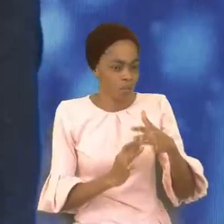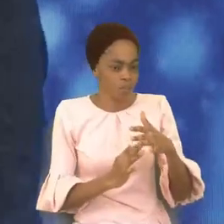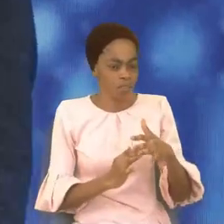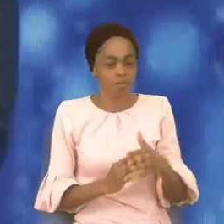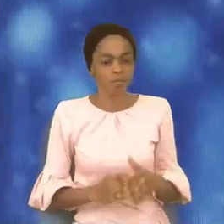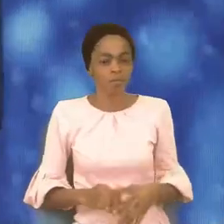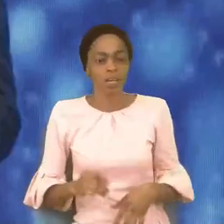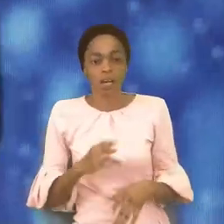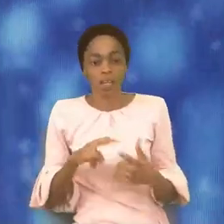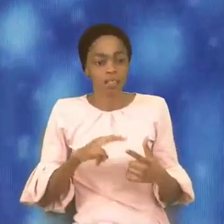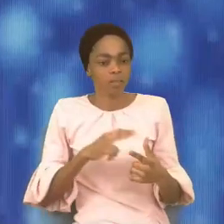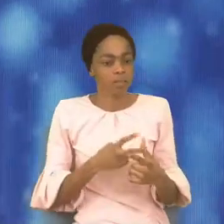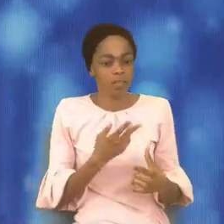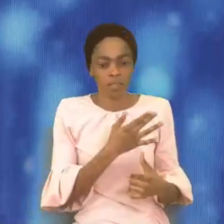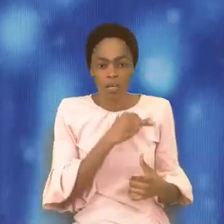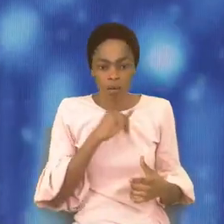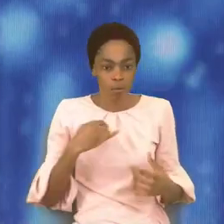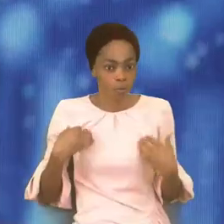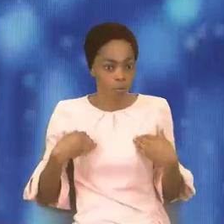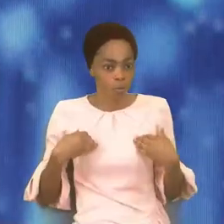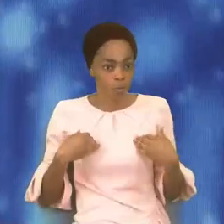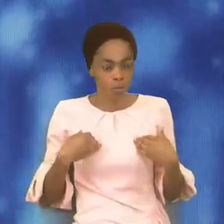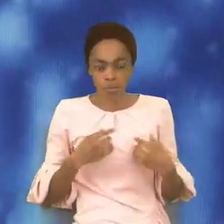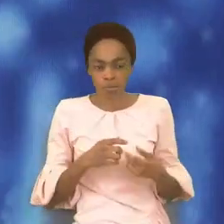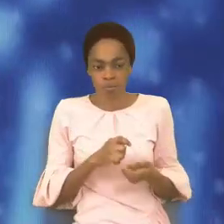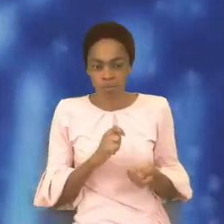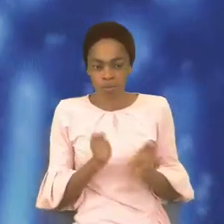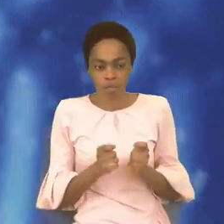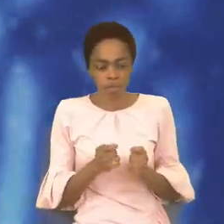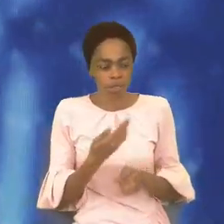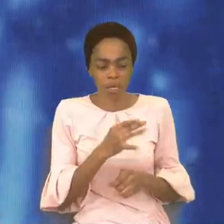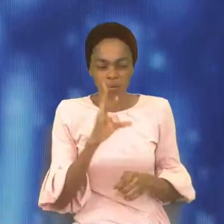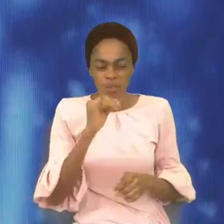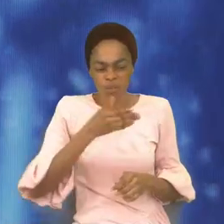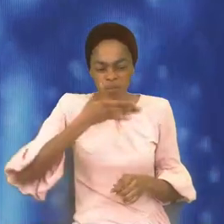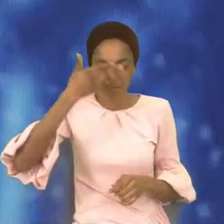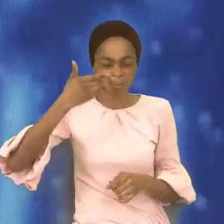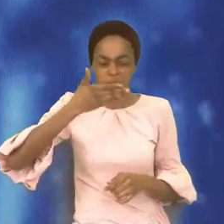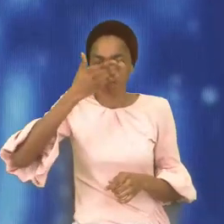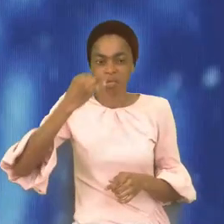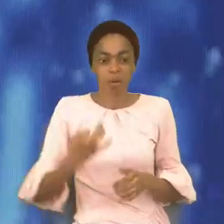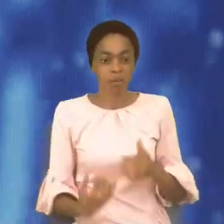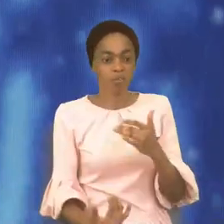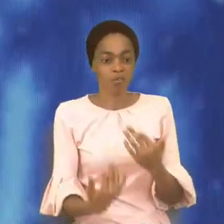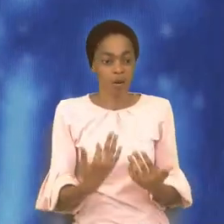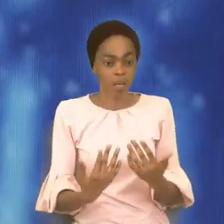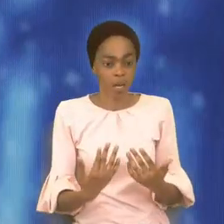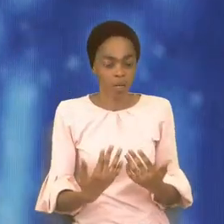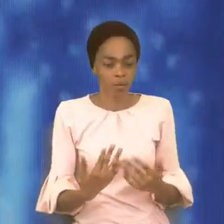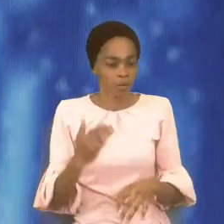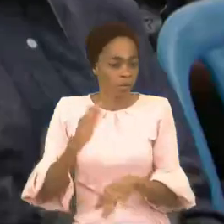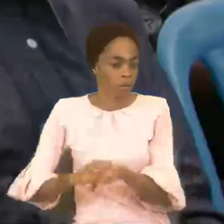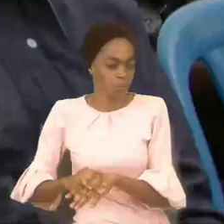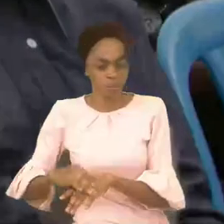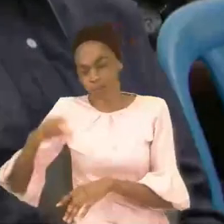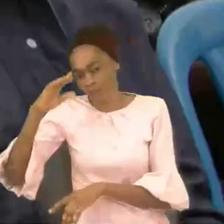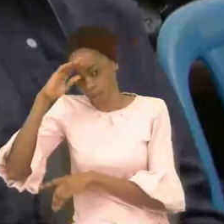point endommagés et que l'odeur du feu ne les avait pas atteints. Verset